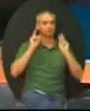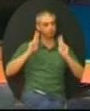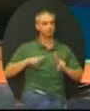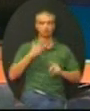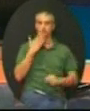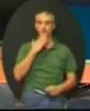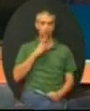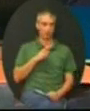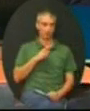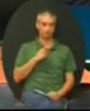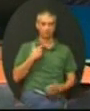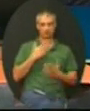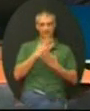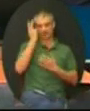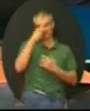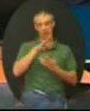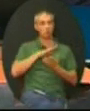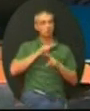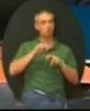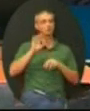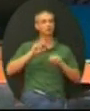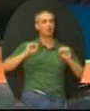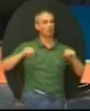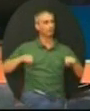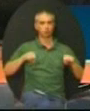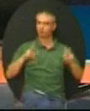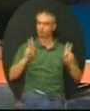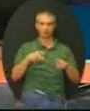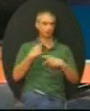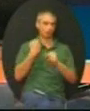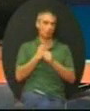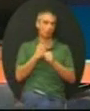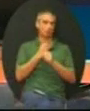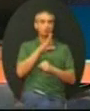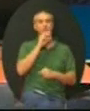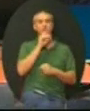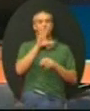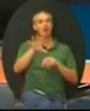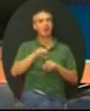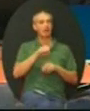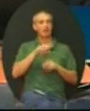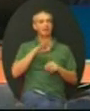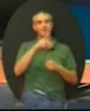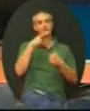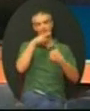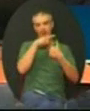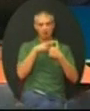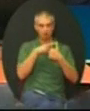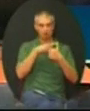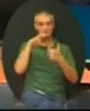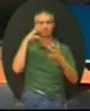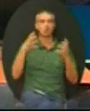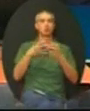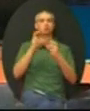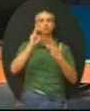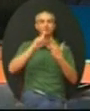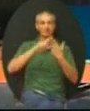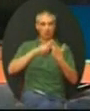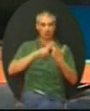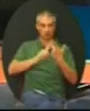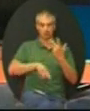בירושלים. הבנו שנושא הריבונות לא ניתן כרגע להכיל. הוא מדבר לקחת את מעלה אדומים, גוש